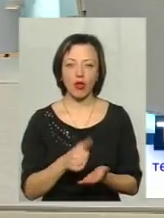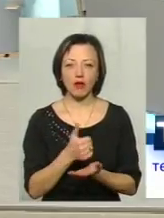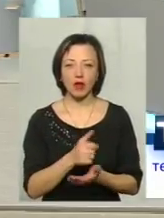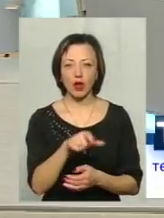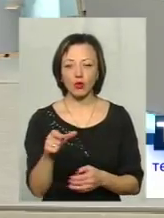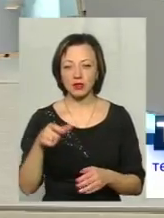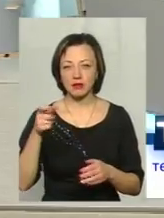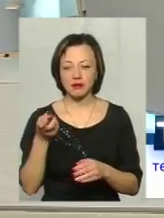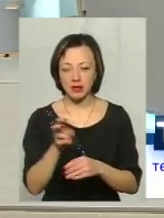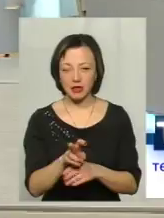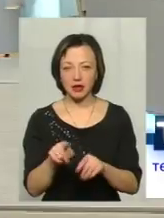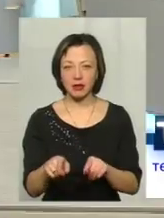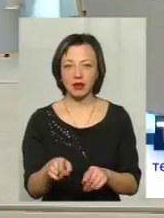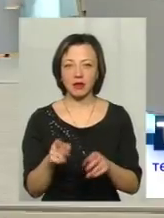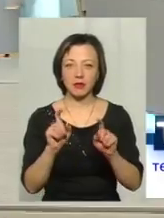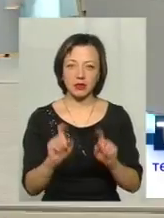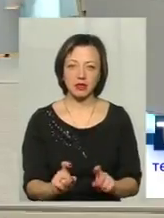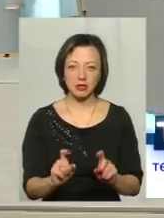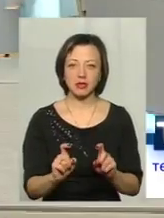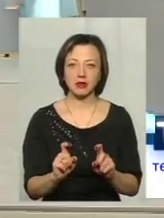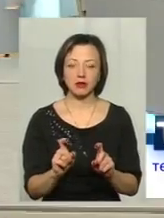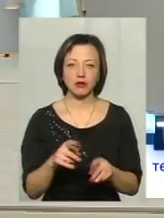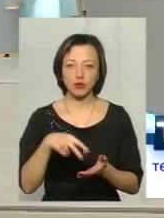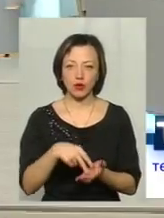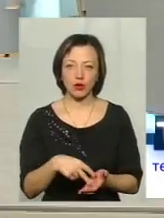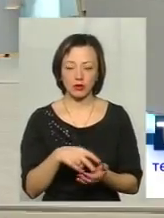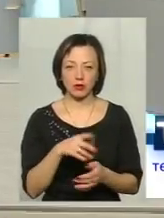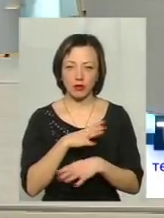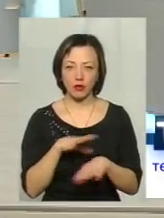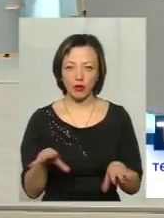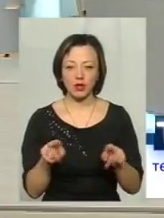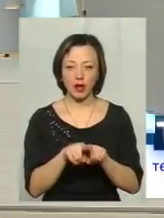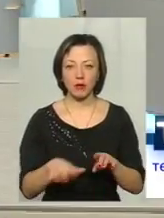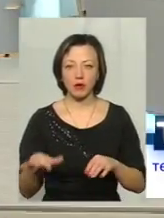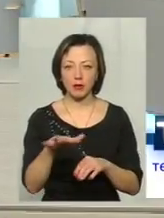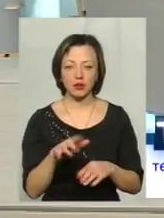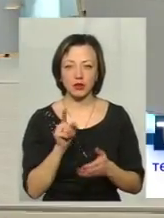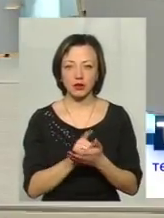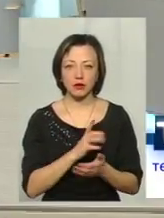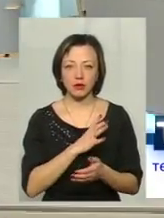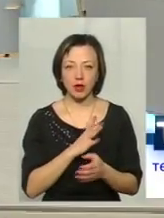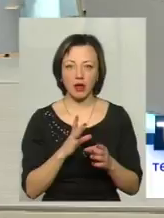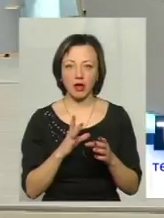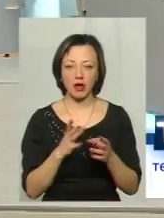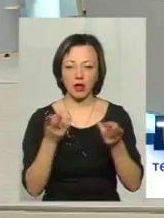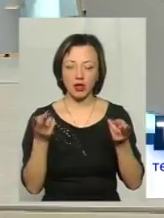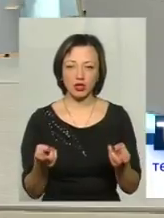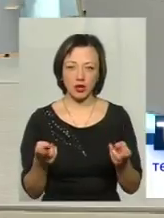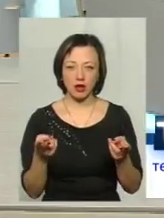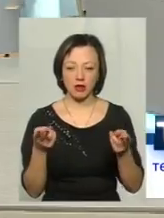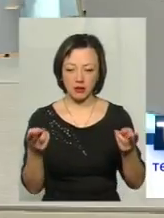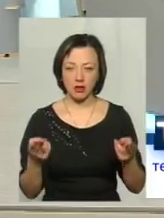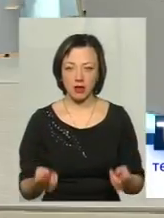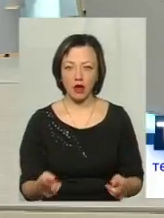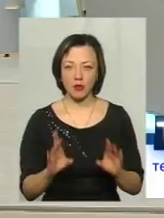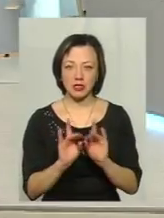люди могли зайти і на чомусь хоча б присісти, пересидіти, щоб не стоячи стояти. Тобто в таких приміщеннях повинні бути або нари для лежання, або